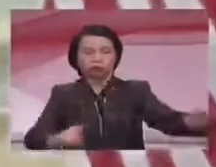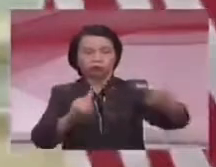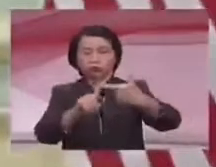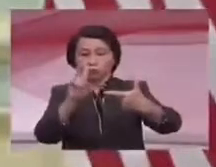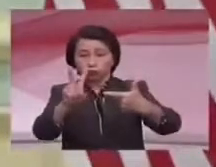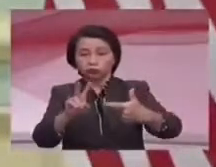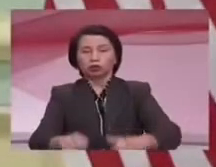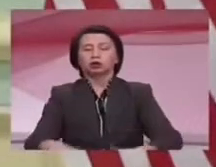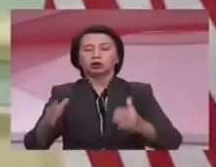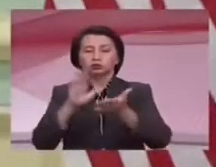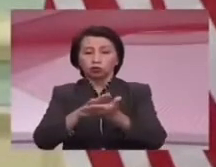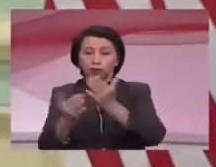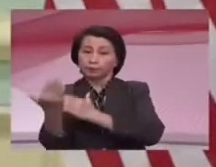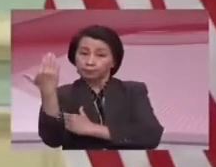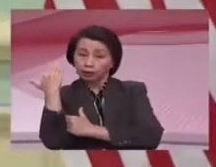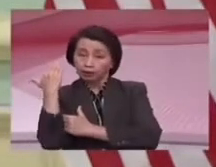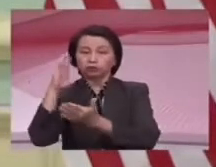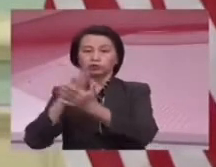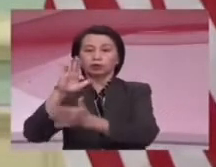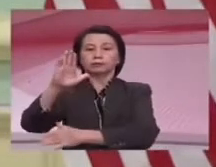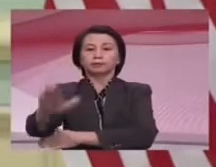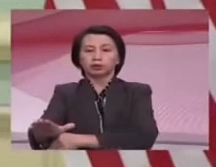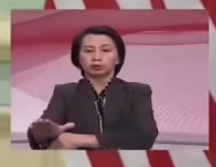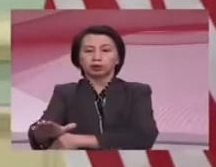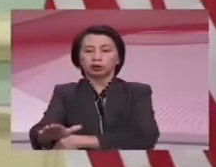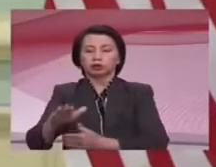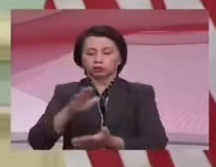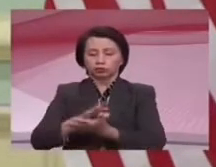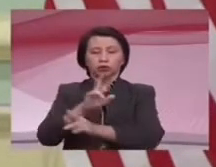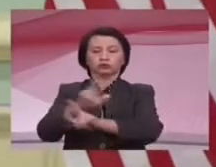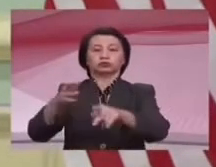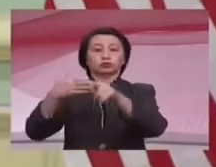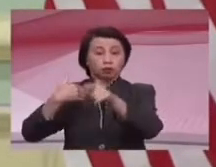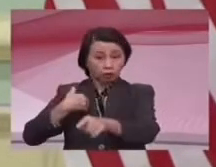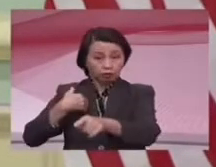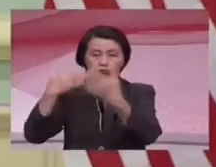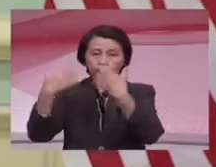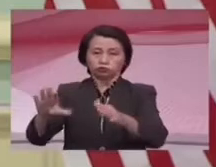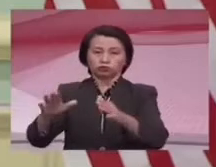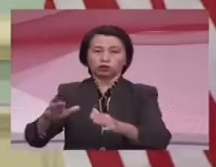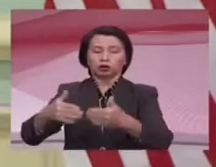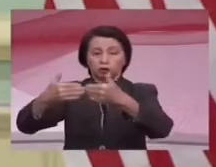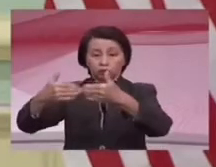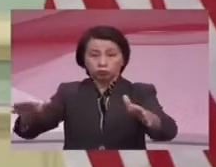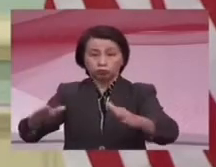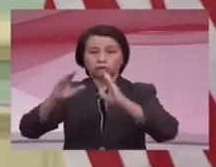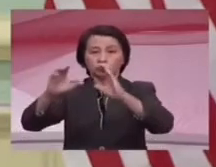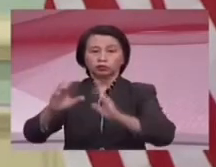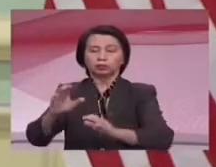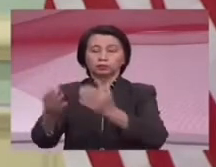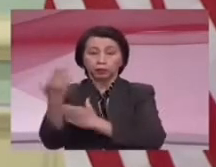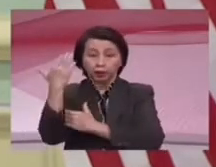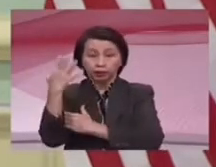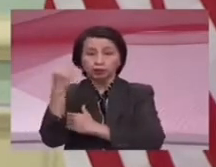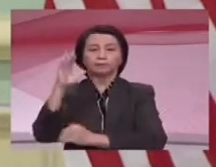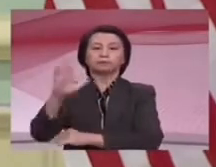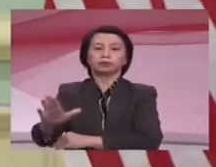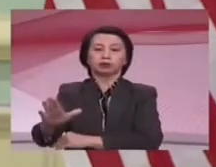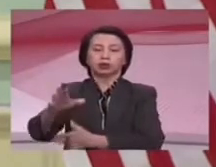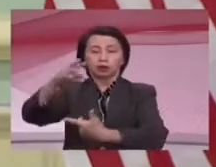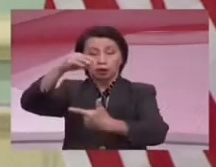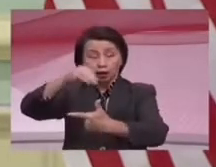model Duo sesi model ini adalah untuk sekolah ada yang telah beroperasi secara Duos S